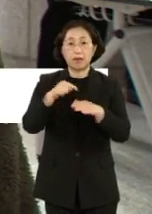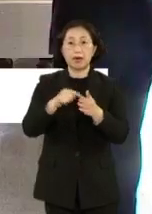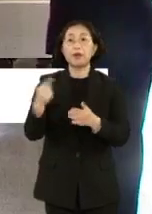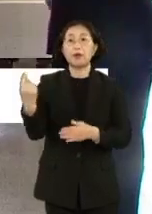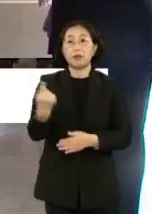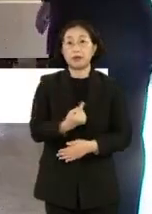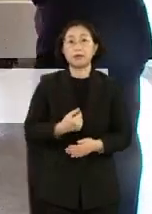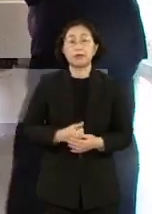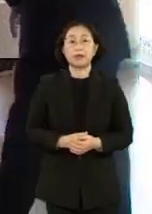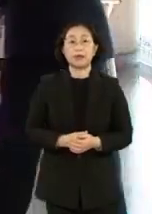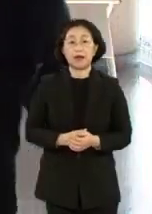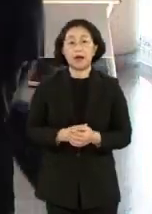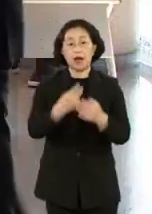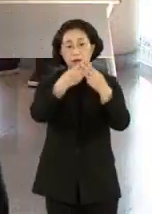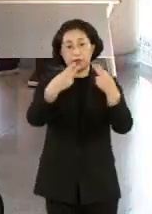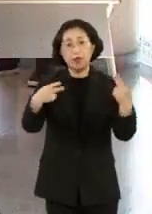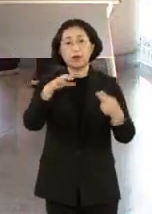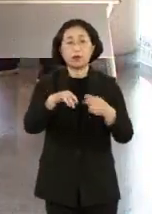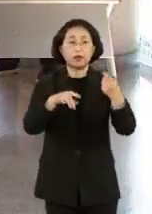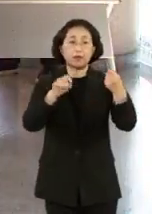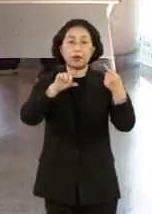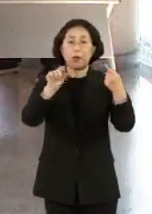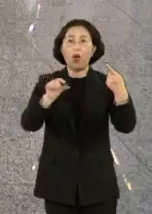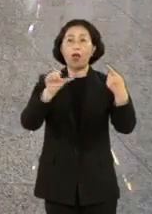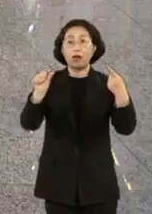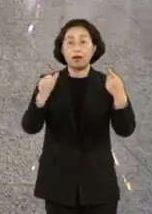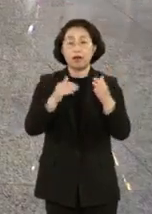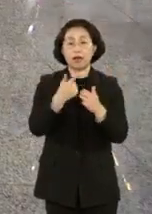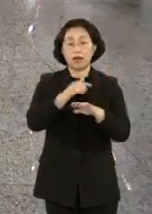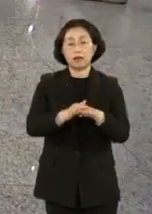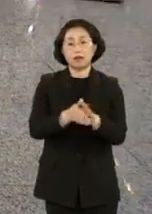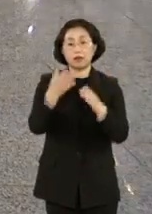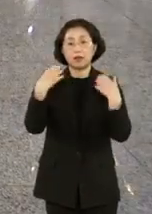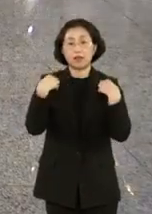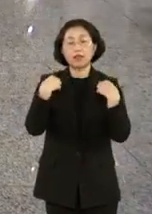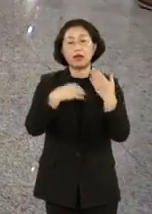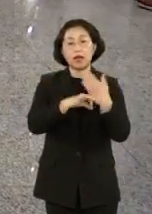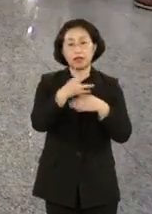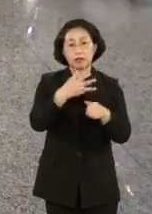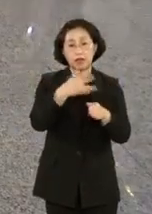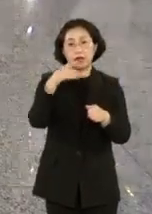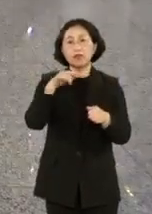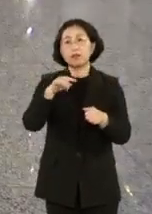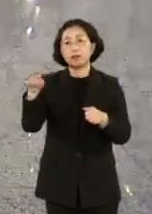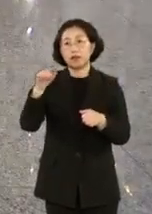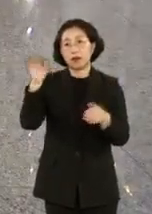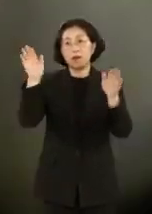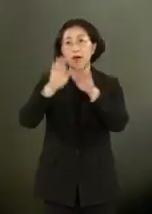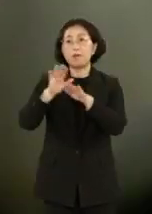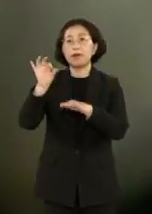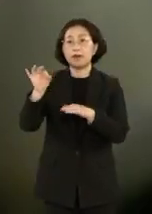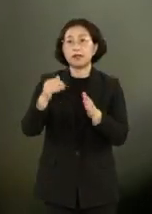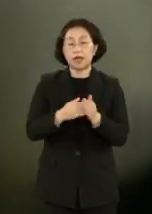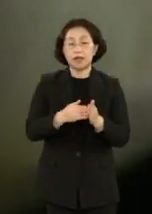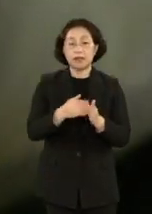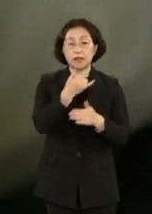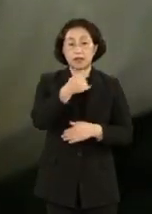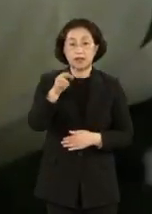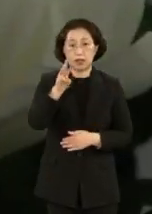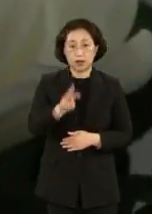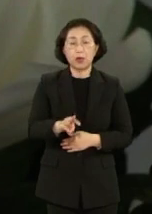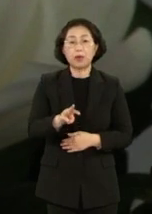됐어요. 합동 분향소는 다음 달 5일까지, 대전시청은 매일 오전 8시부터 오후 10시까지, 세종은